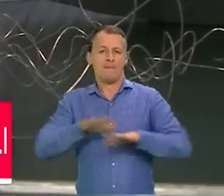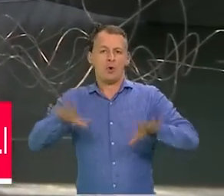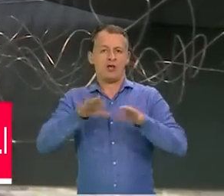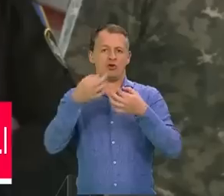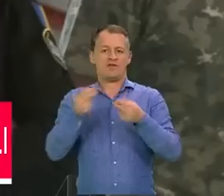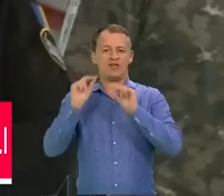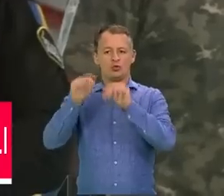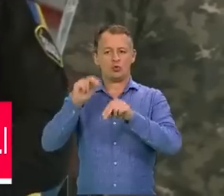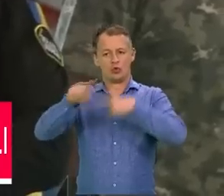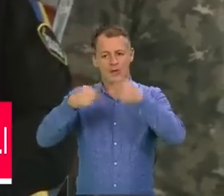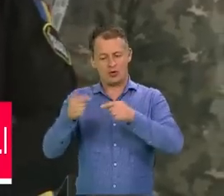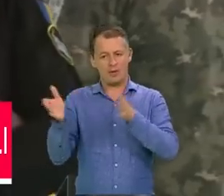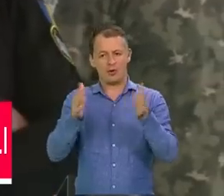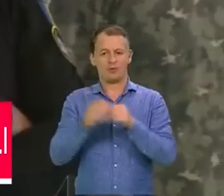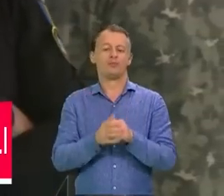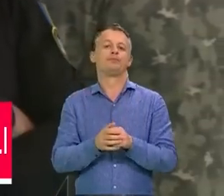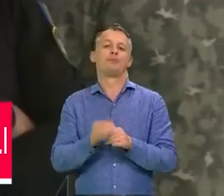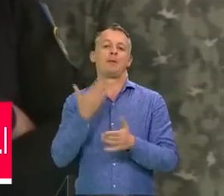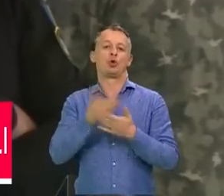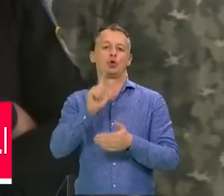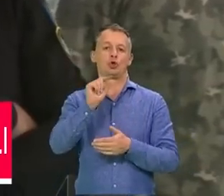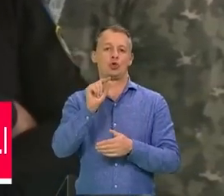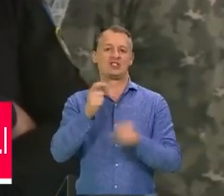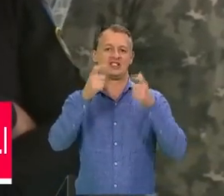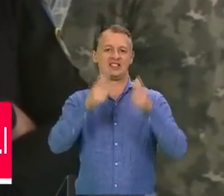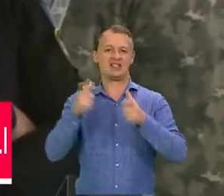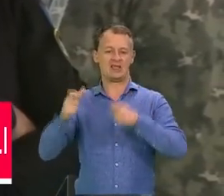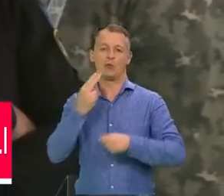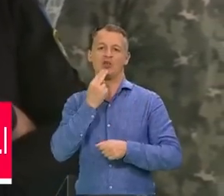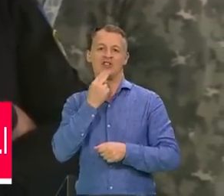așa fel încât, la nivelul a 20 de secții de poliție din București,